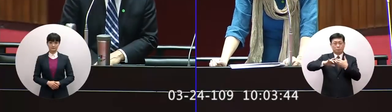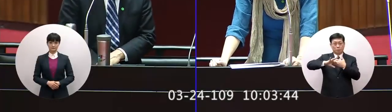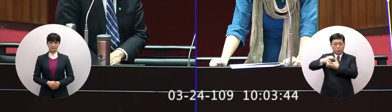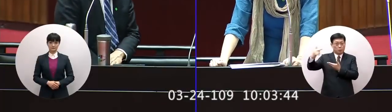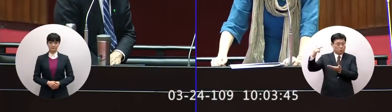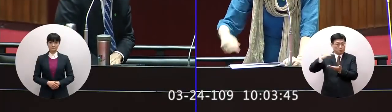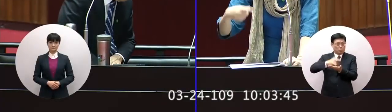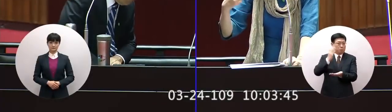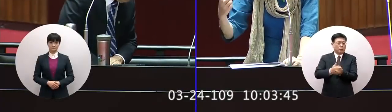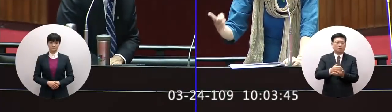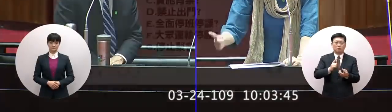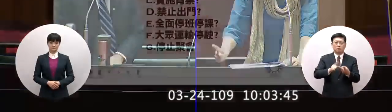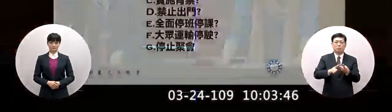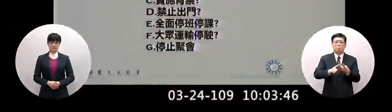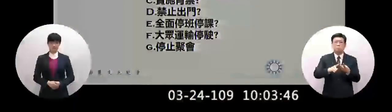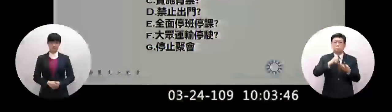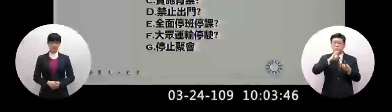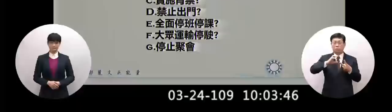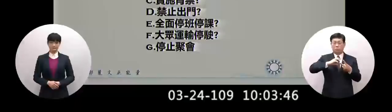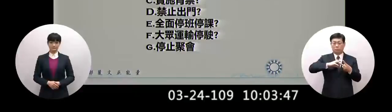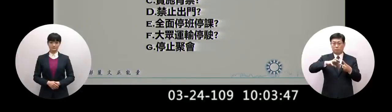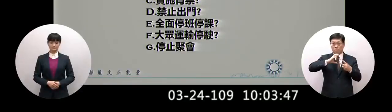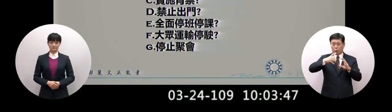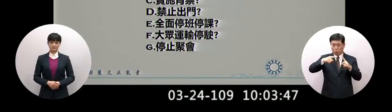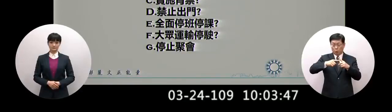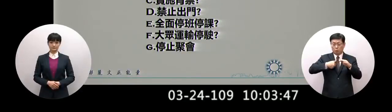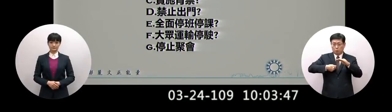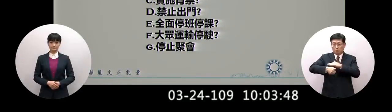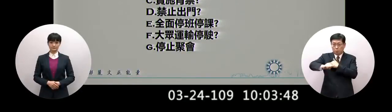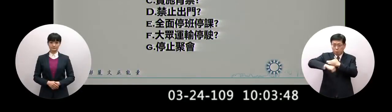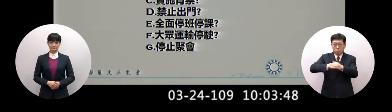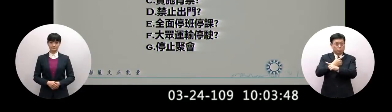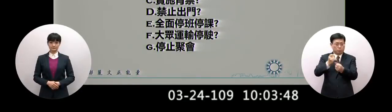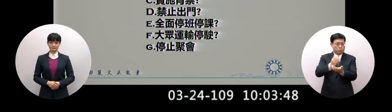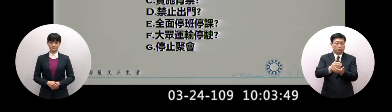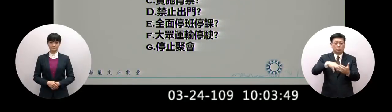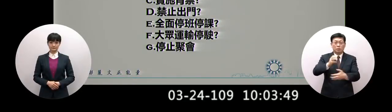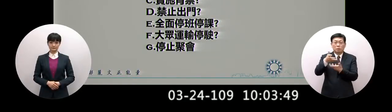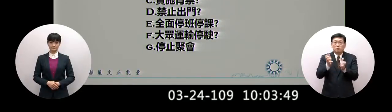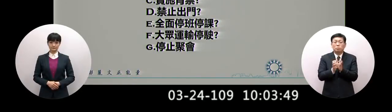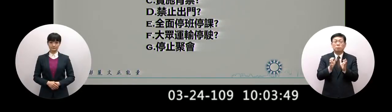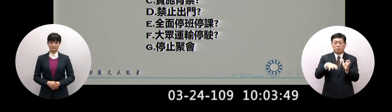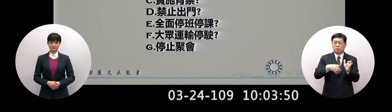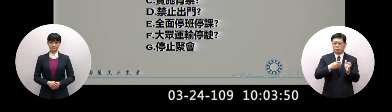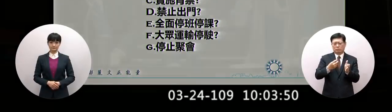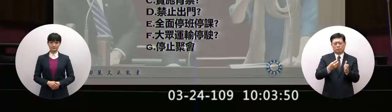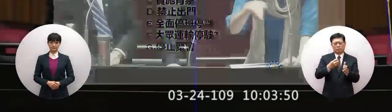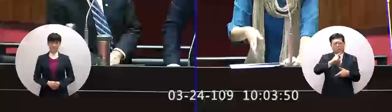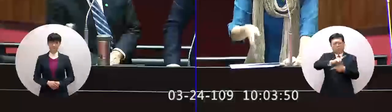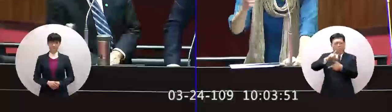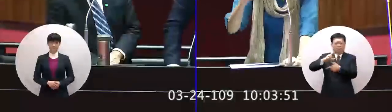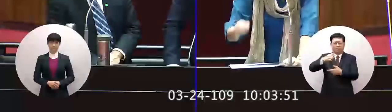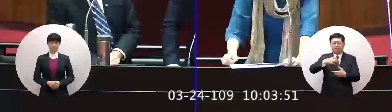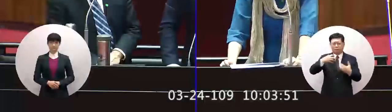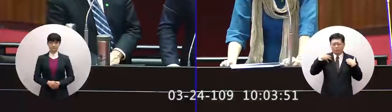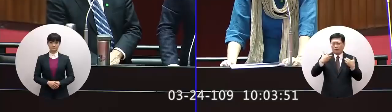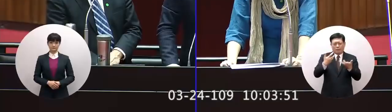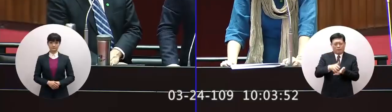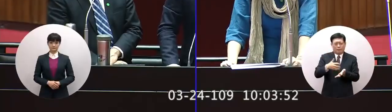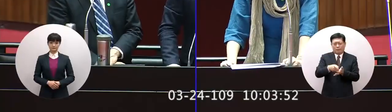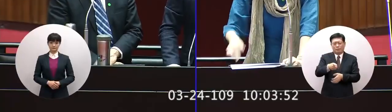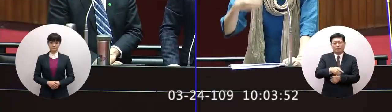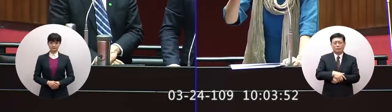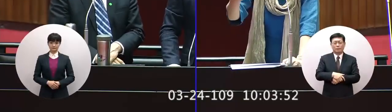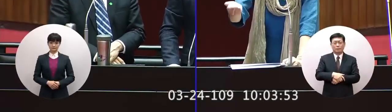班的起降，全面禁止国人的入出境，这入出境内政部来对卡熊贼虎界熊贼的是内政部